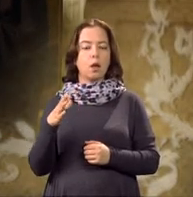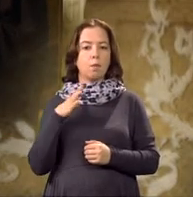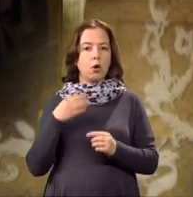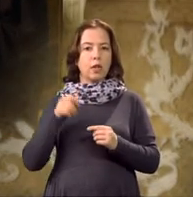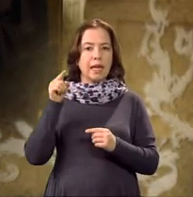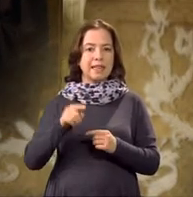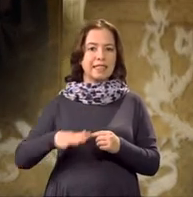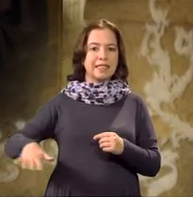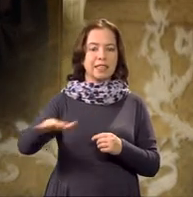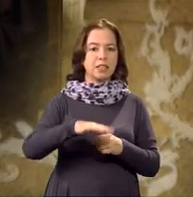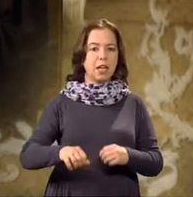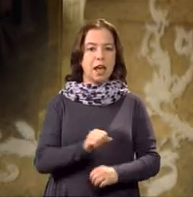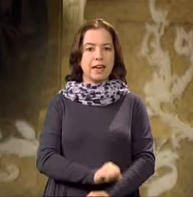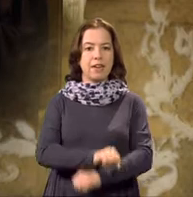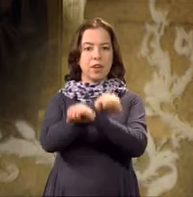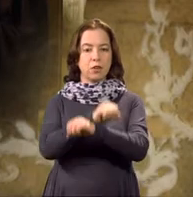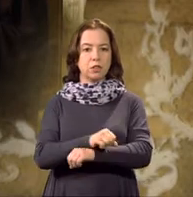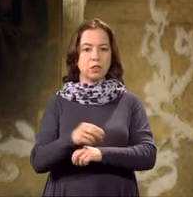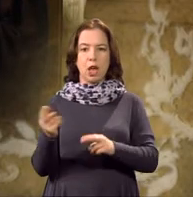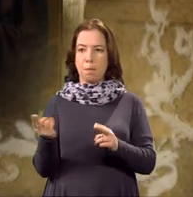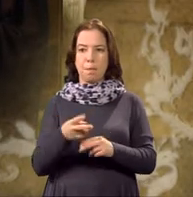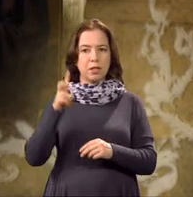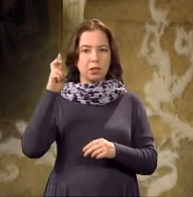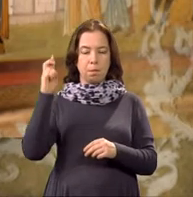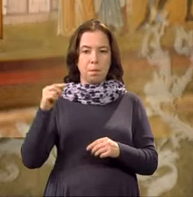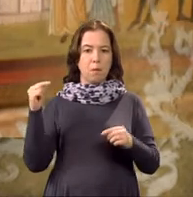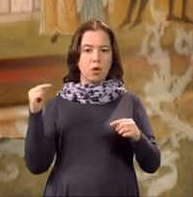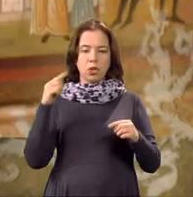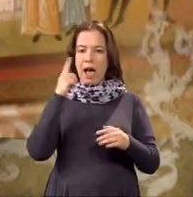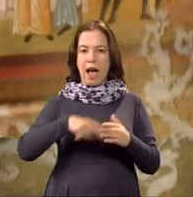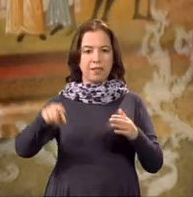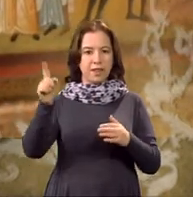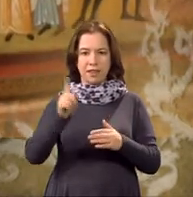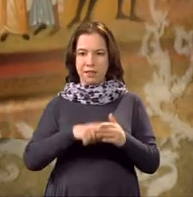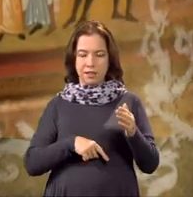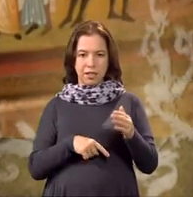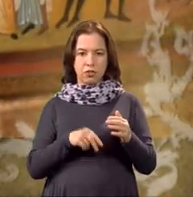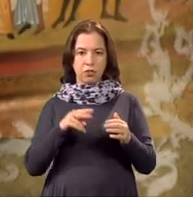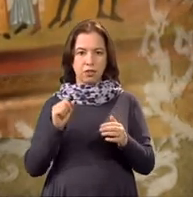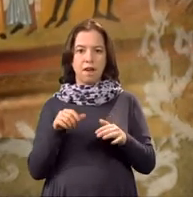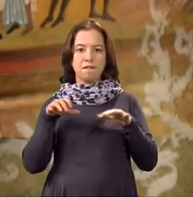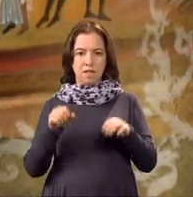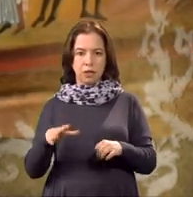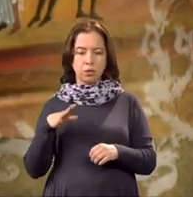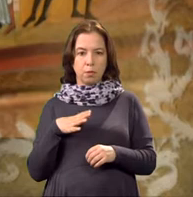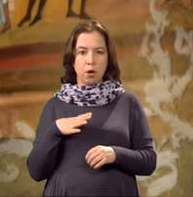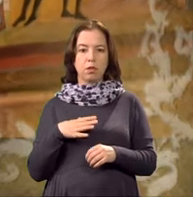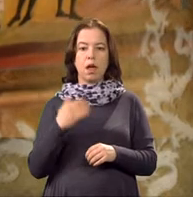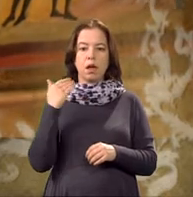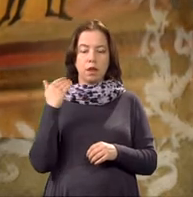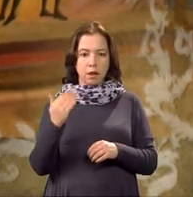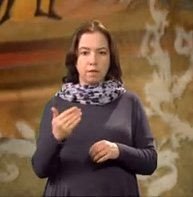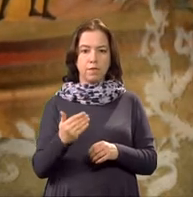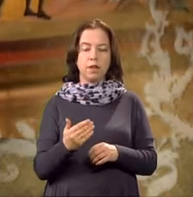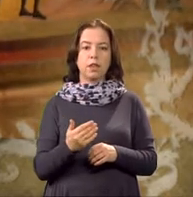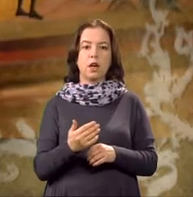землях революція, безбожна, атеїстична, він не бачив для себе ніякого іншого вибору, окрім